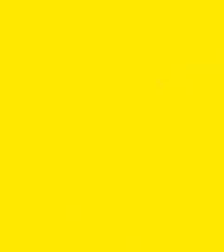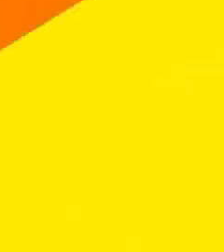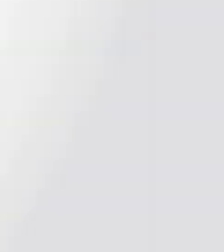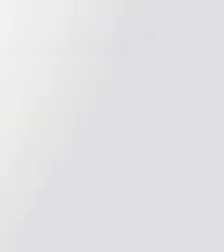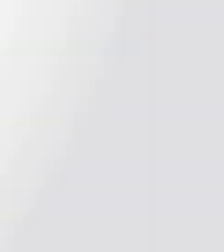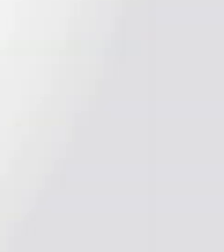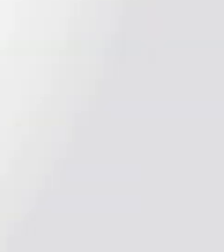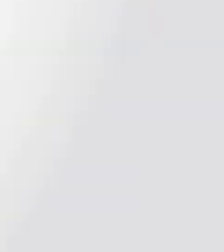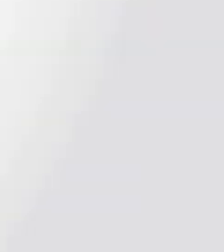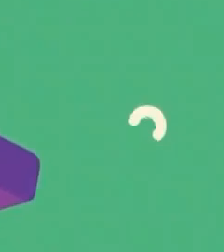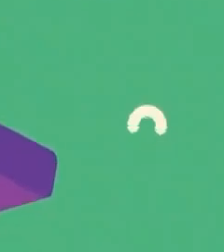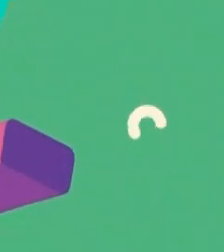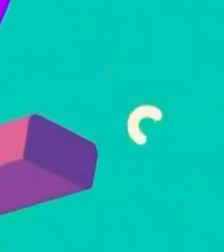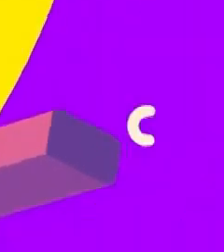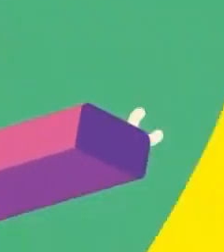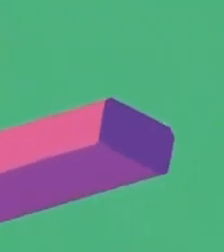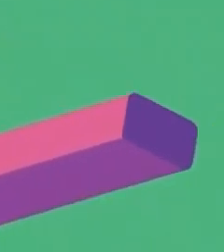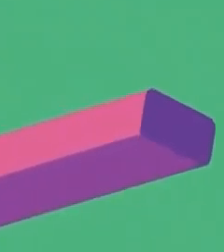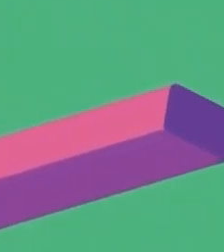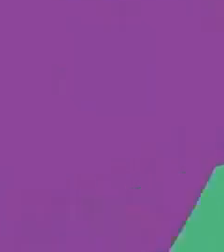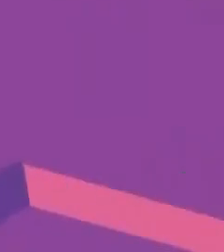Dek TV KPM.